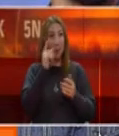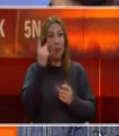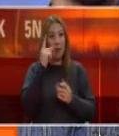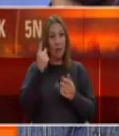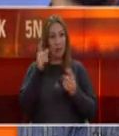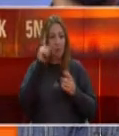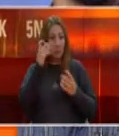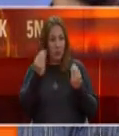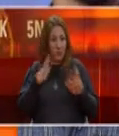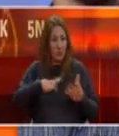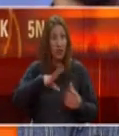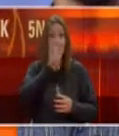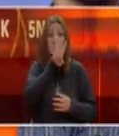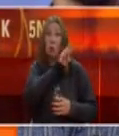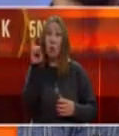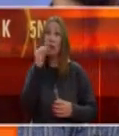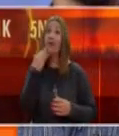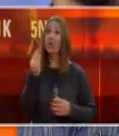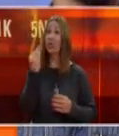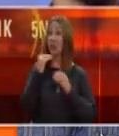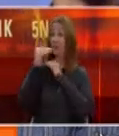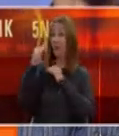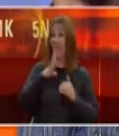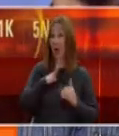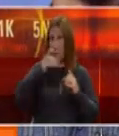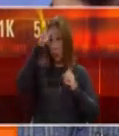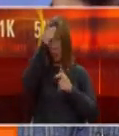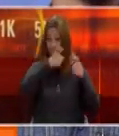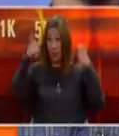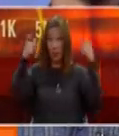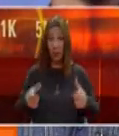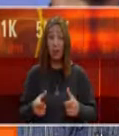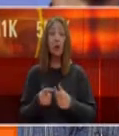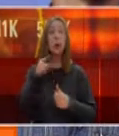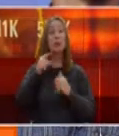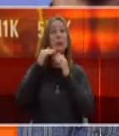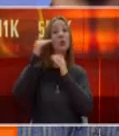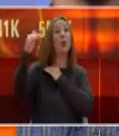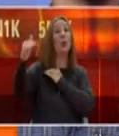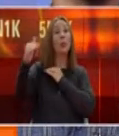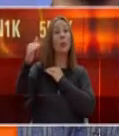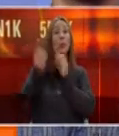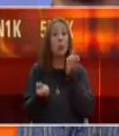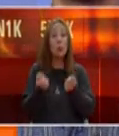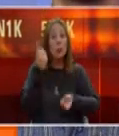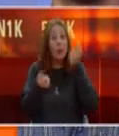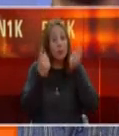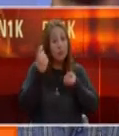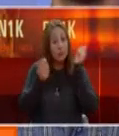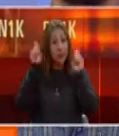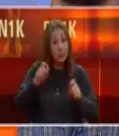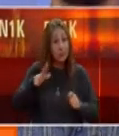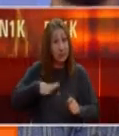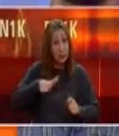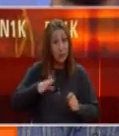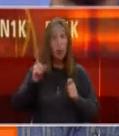istiyorsak ki 40 milyon gençimiz var diyebiliriz Türkiye'de. Bu toplum katma değerli üretim yapsın istiyorsak,